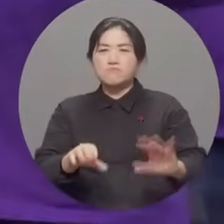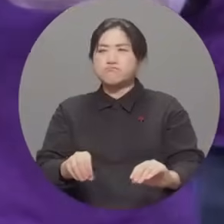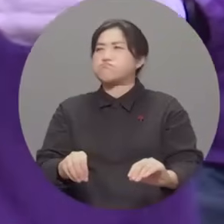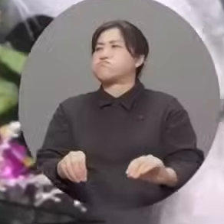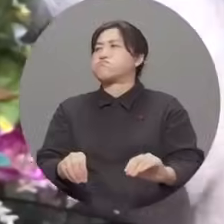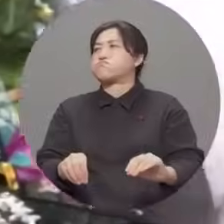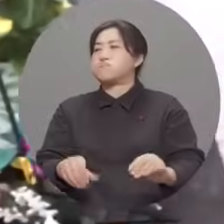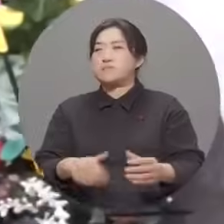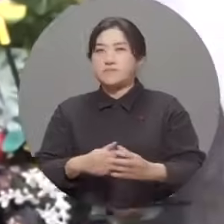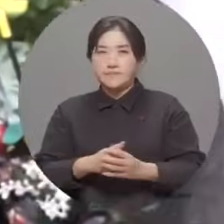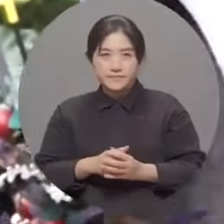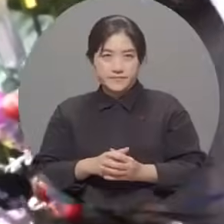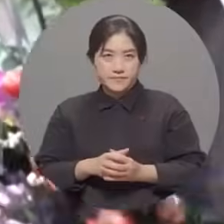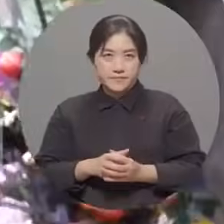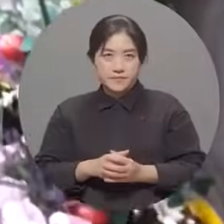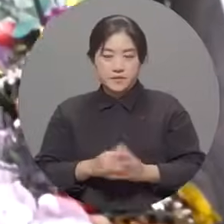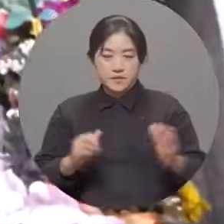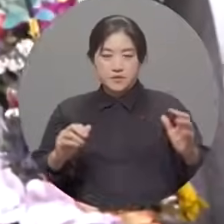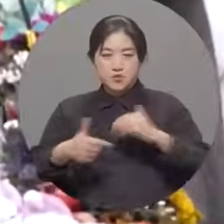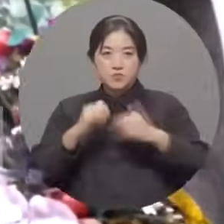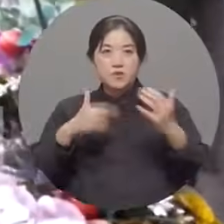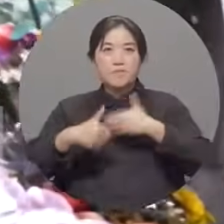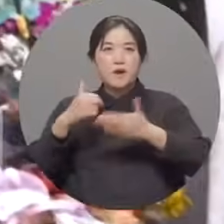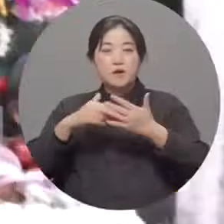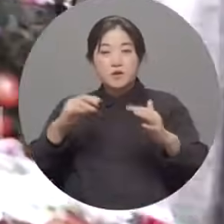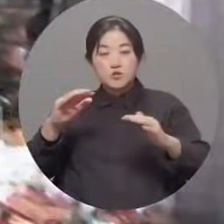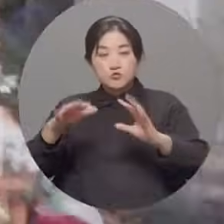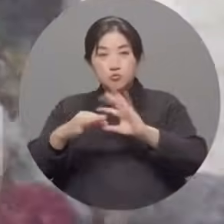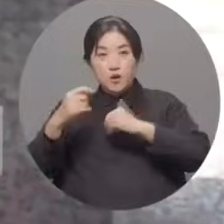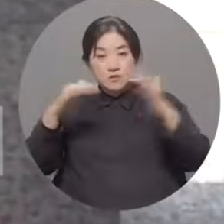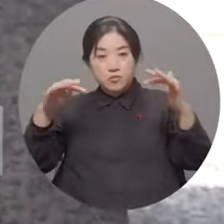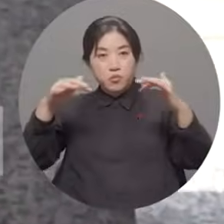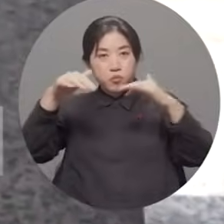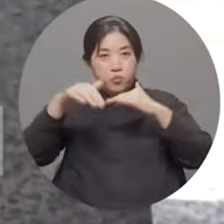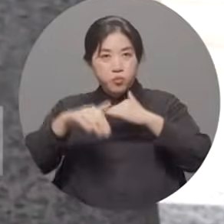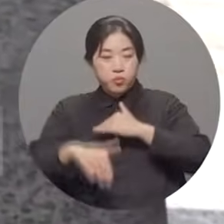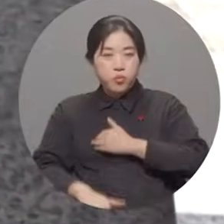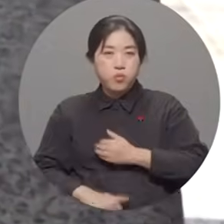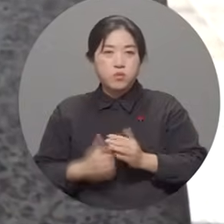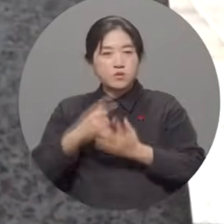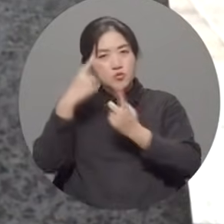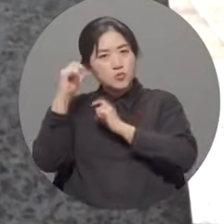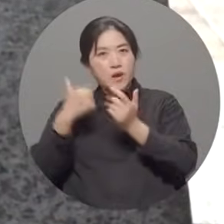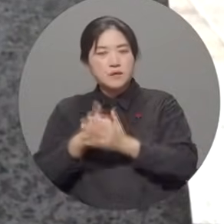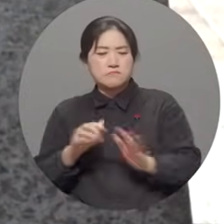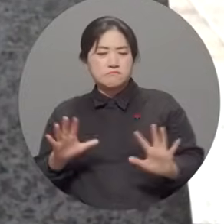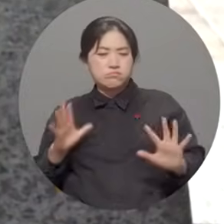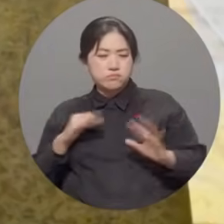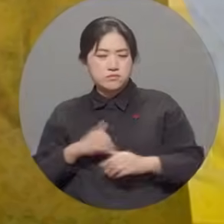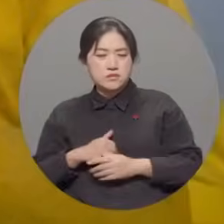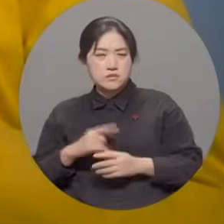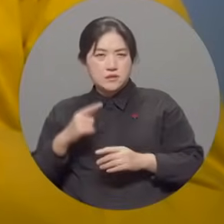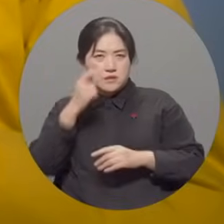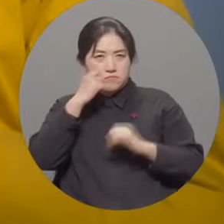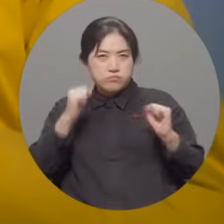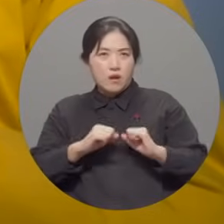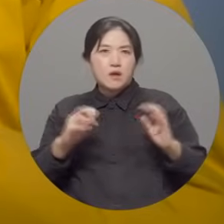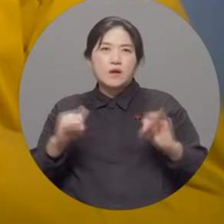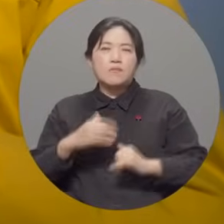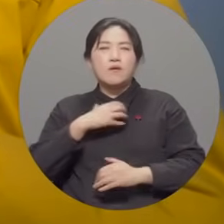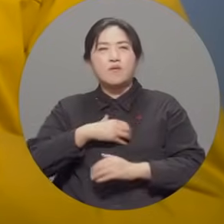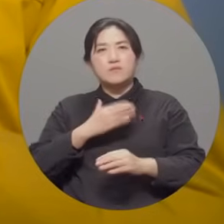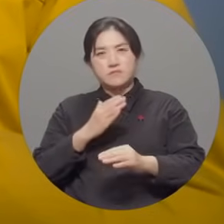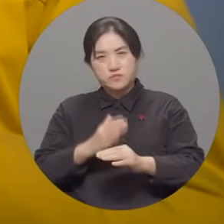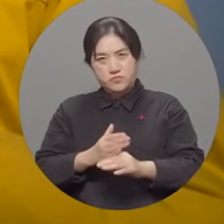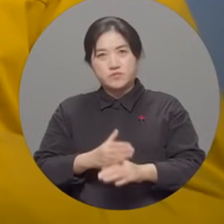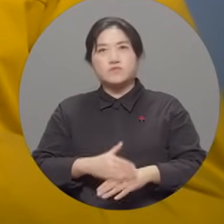멈췄습니다. 여론의 관심이 식으면서 추모 대신 기피와 냉대만 남는 건 아닌지 유족들은 걱정하고 있습니다. 바로